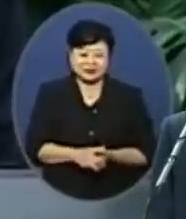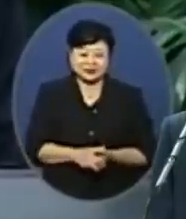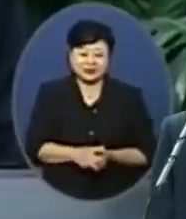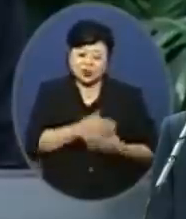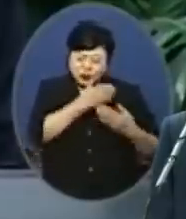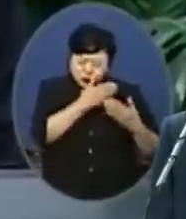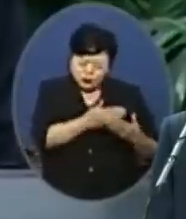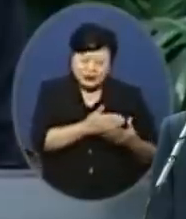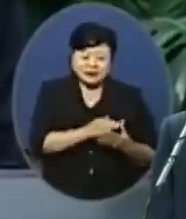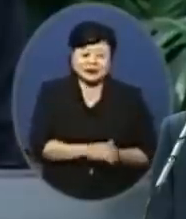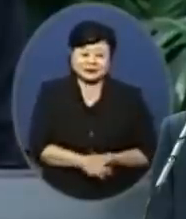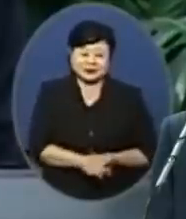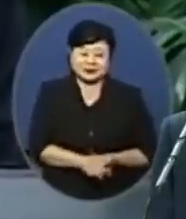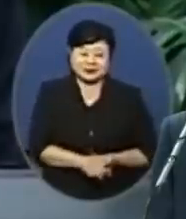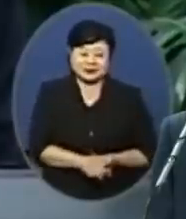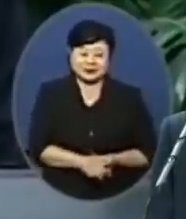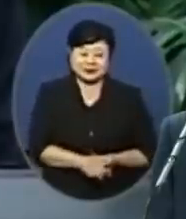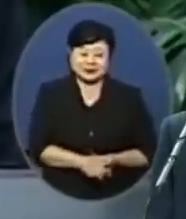귀한 것입니다.